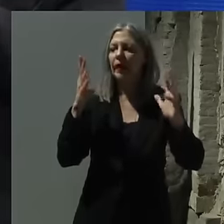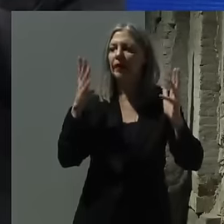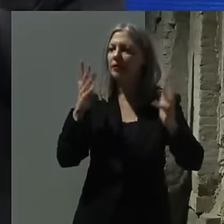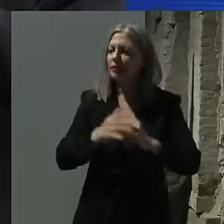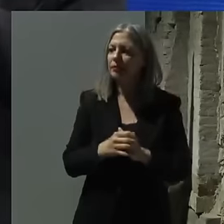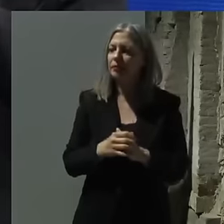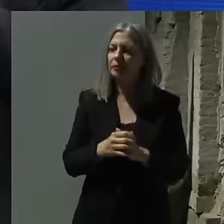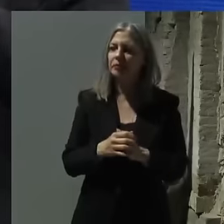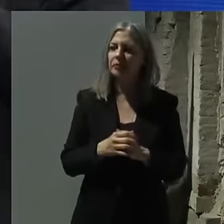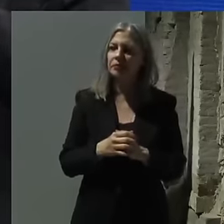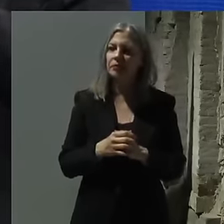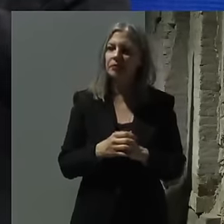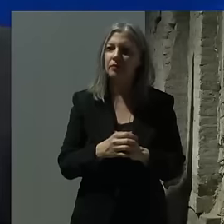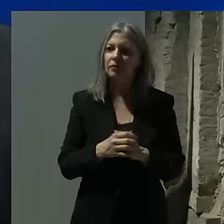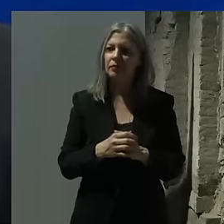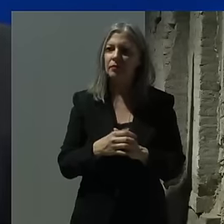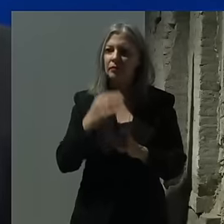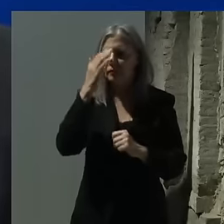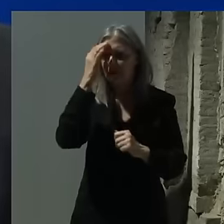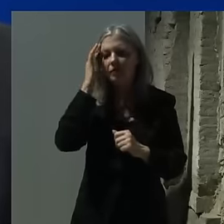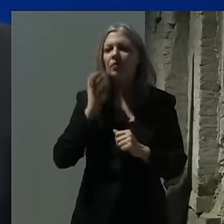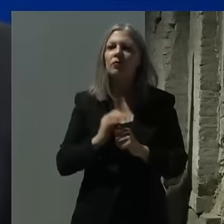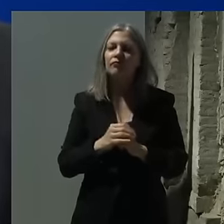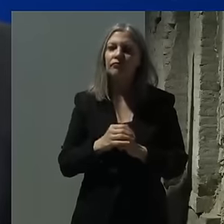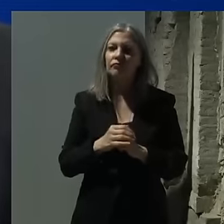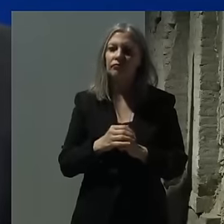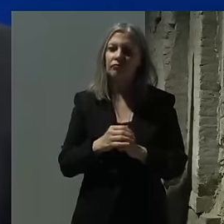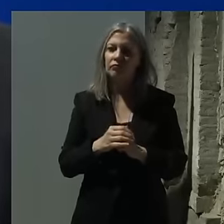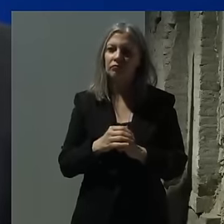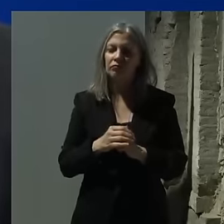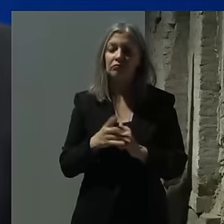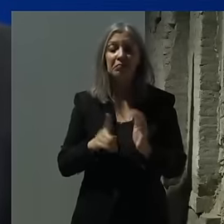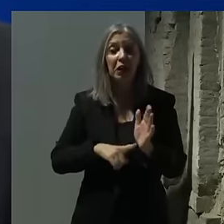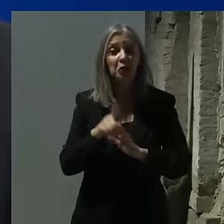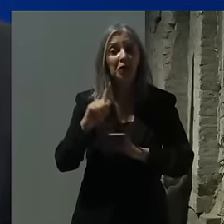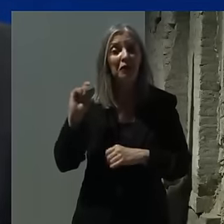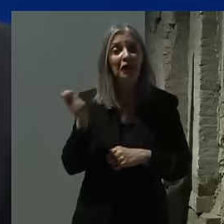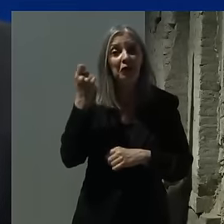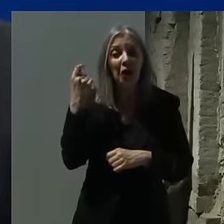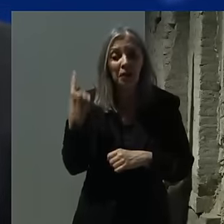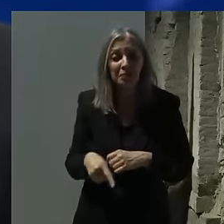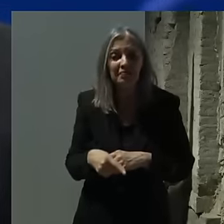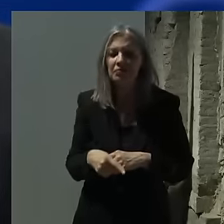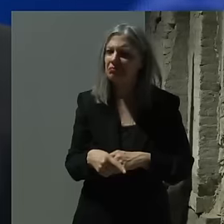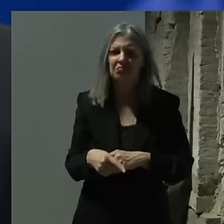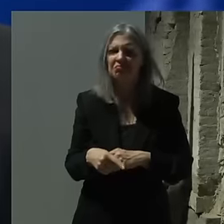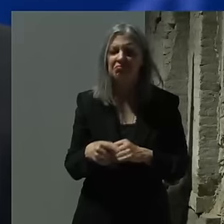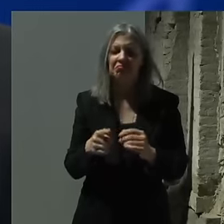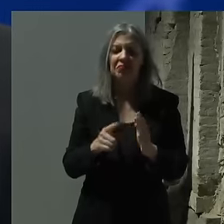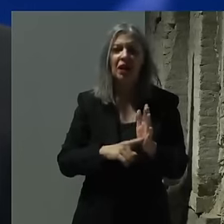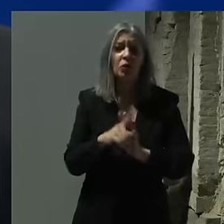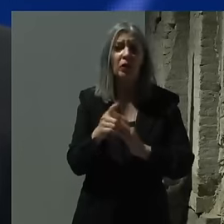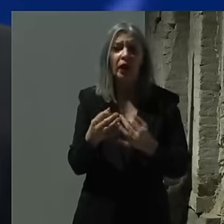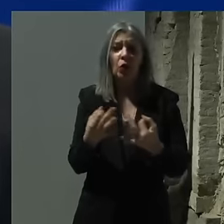e che il risultato non è stata di vittoria ma un risultato giusto, che non doveva